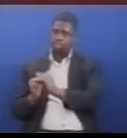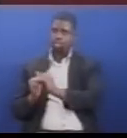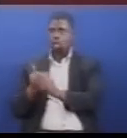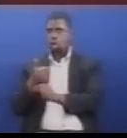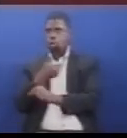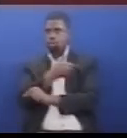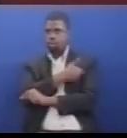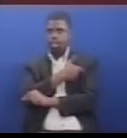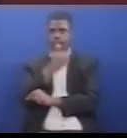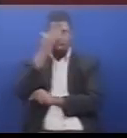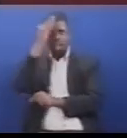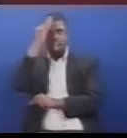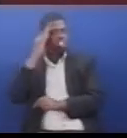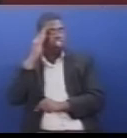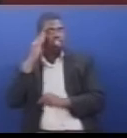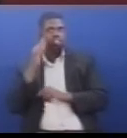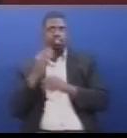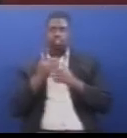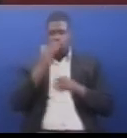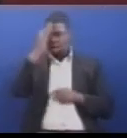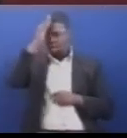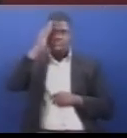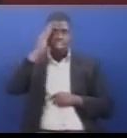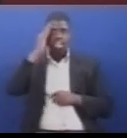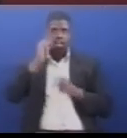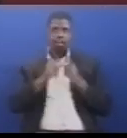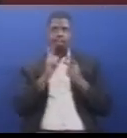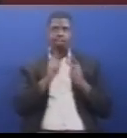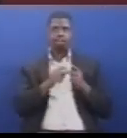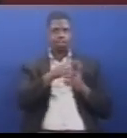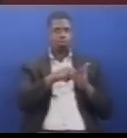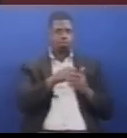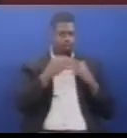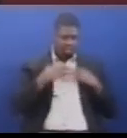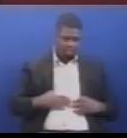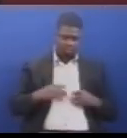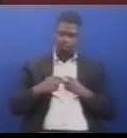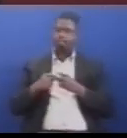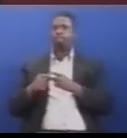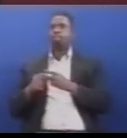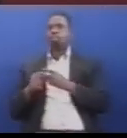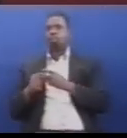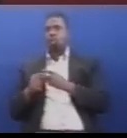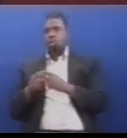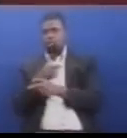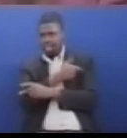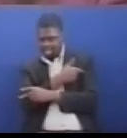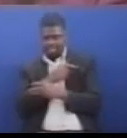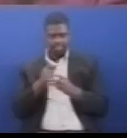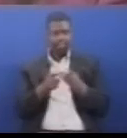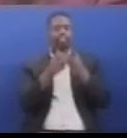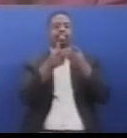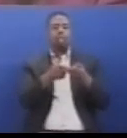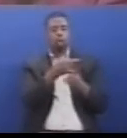jeshi, kwa sababu hata kwenye jeshi kuna vituo vya afya, kuna hospitali na hospitali kuu. Kwa hivyo